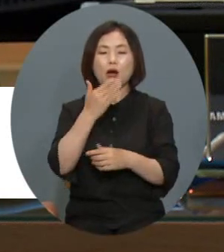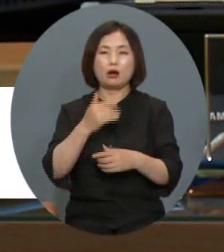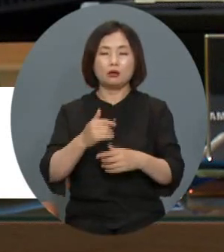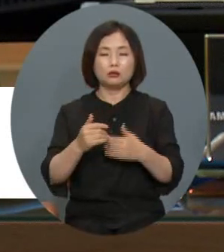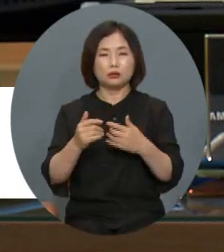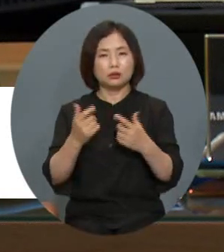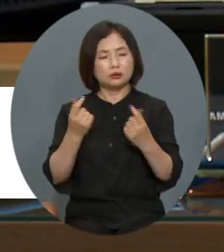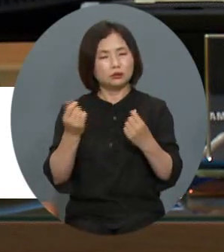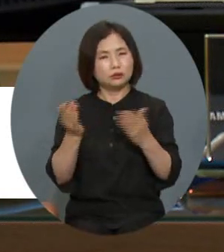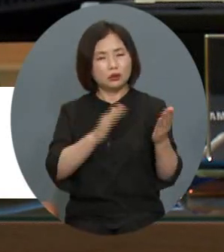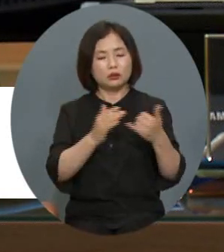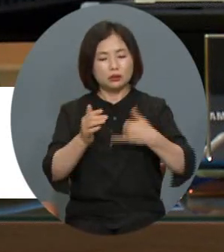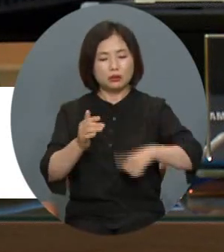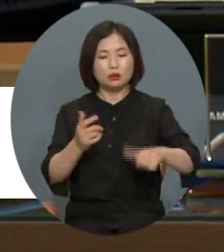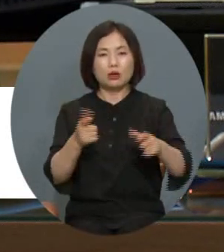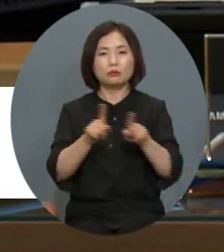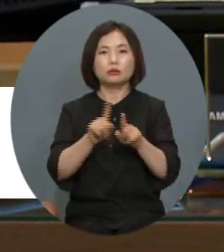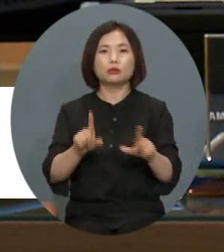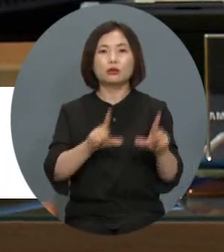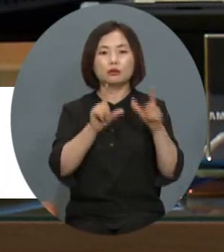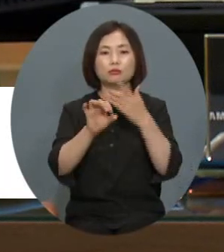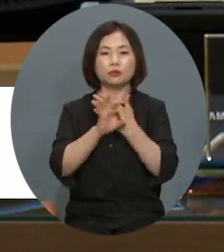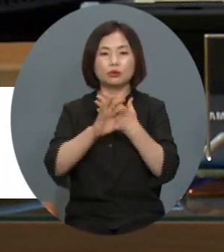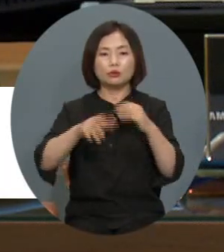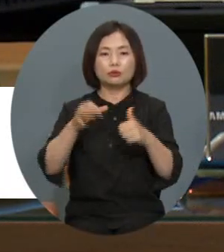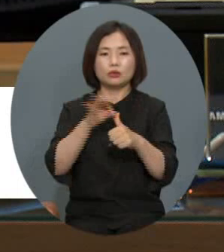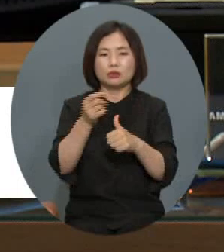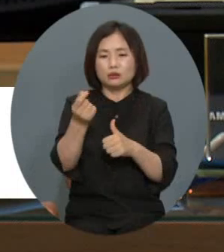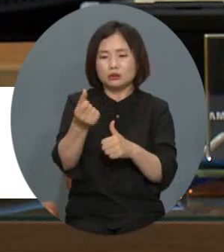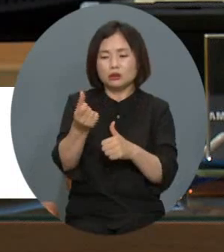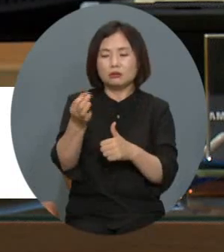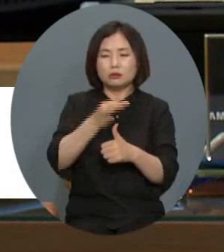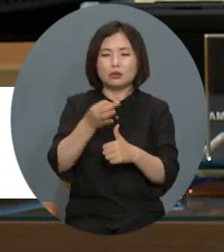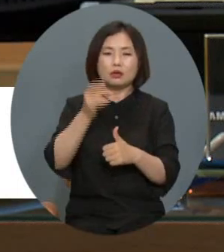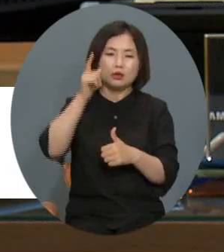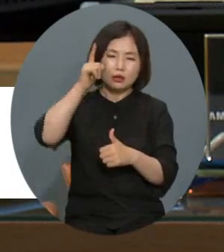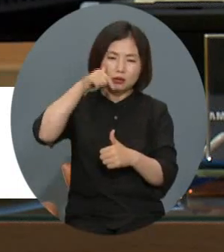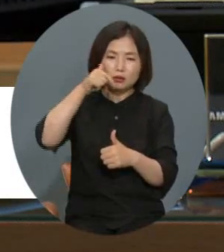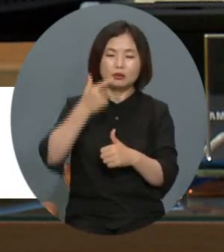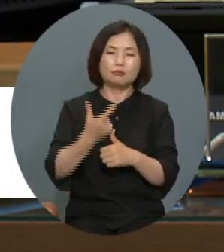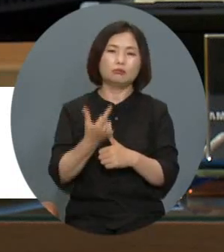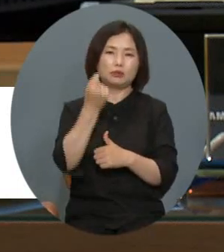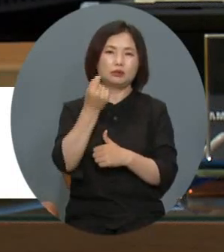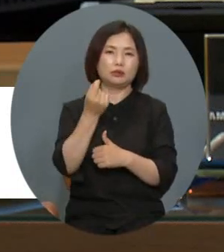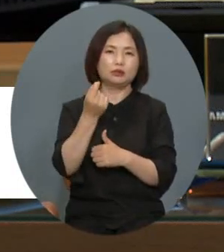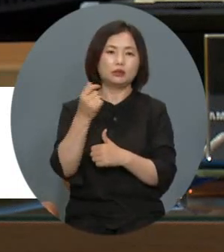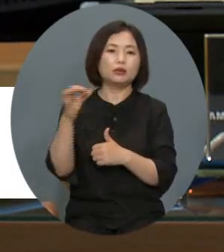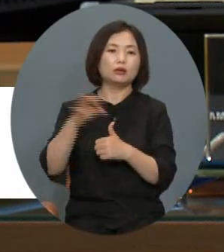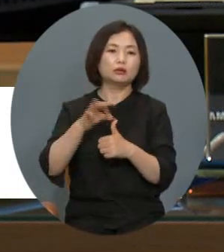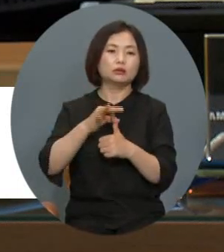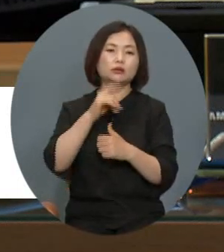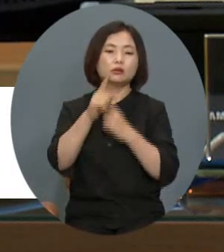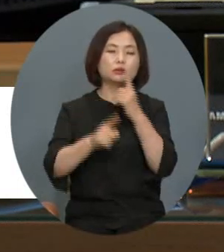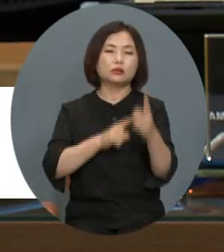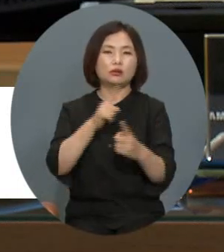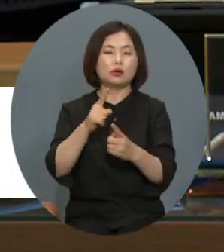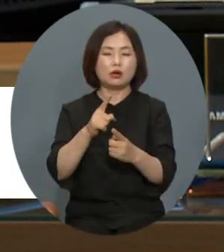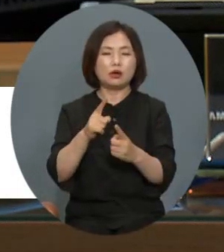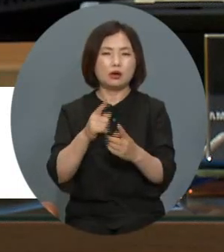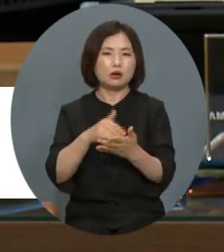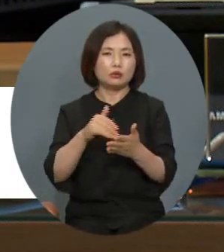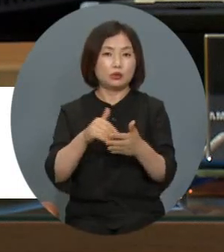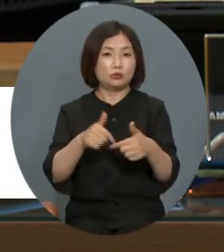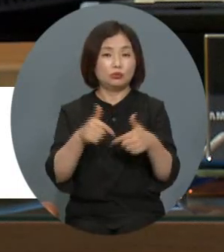자녀와 그 같이 살게 되면 국민연금을 좀 적게 받더라도 할수 없이 연금을 신청하는